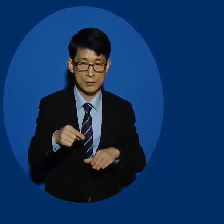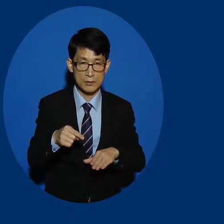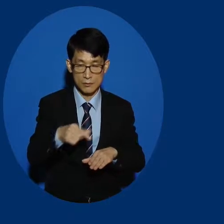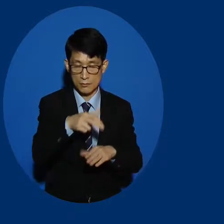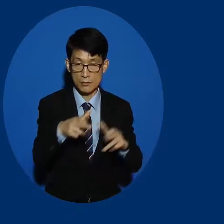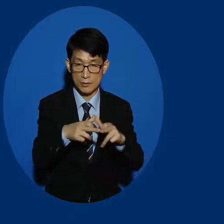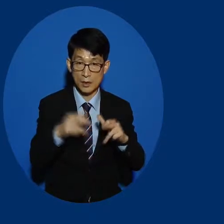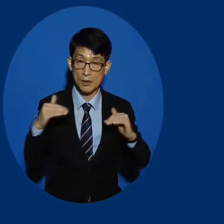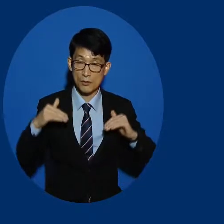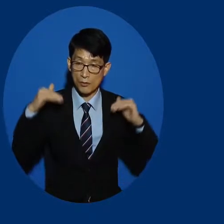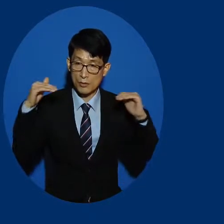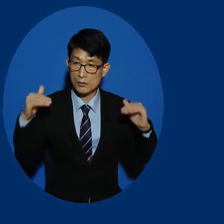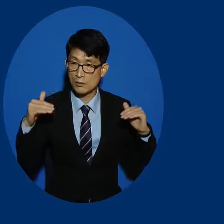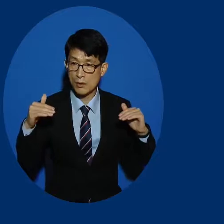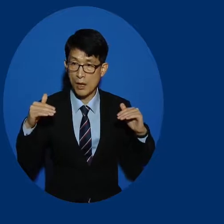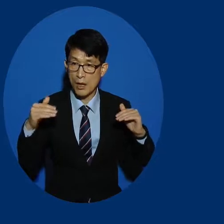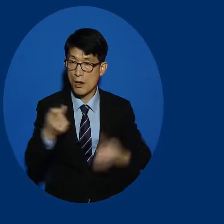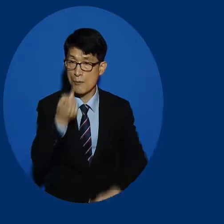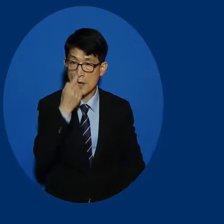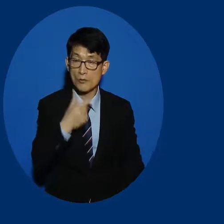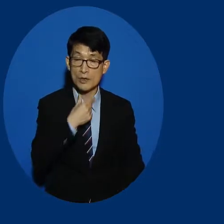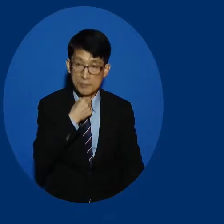평생교육 프로그램에 너무나도 목말라 있습니다.